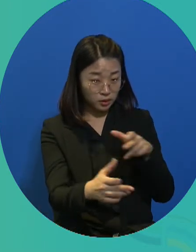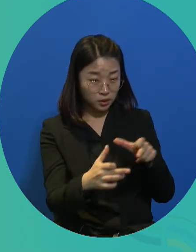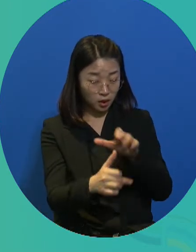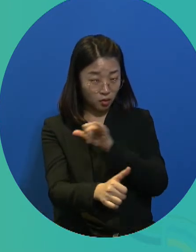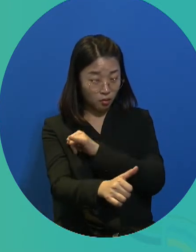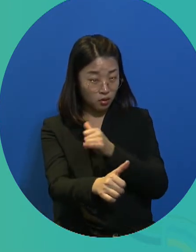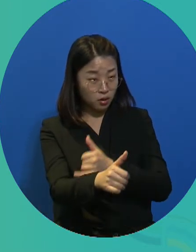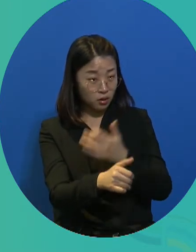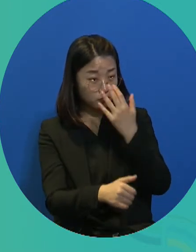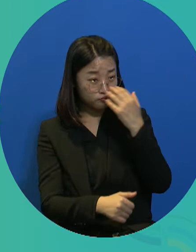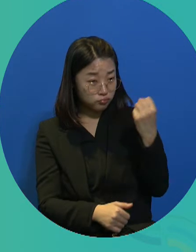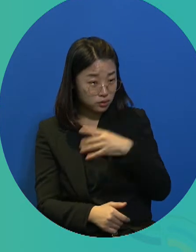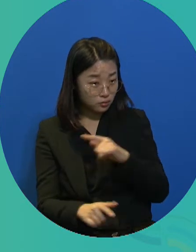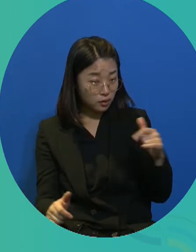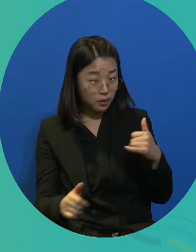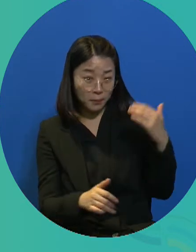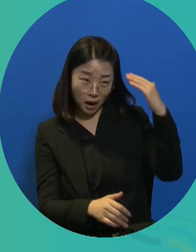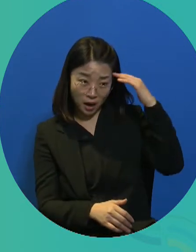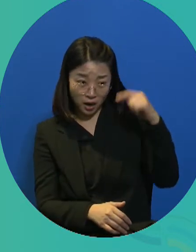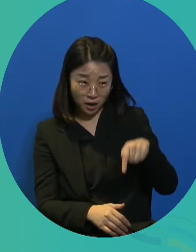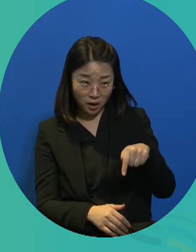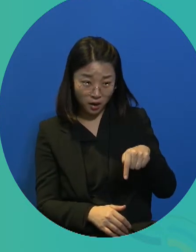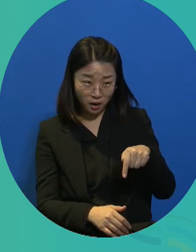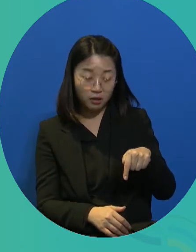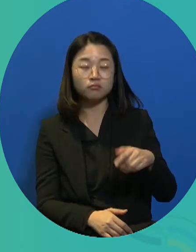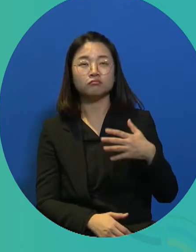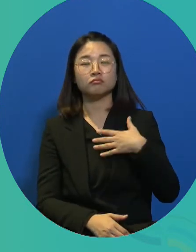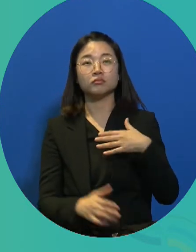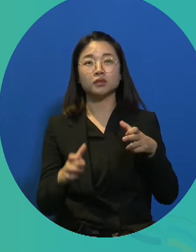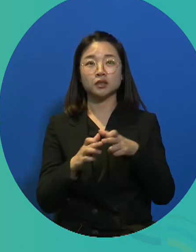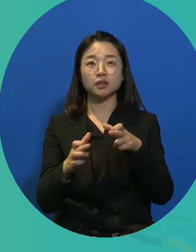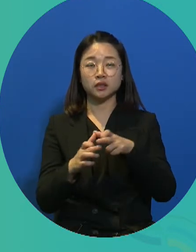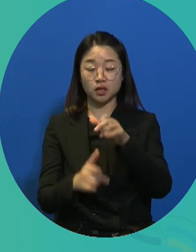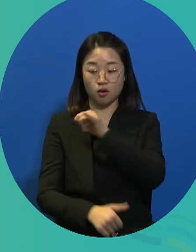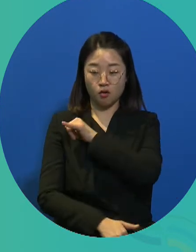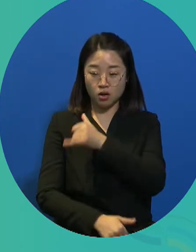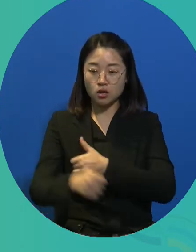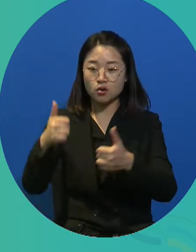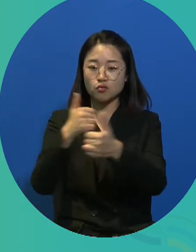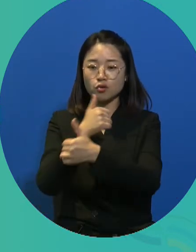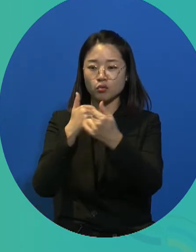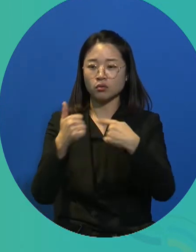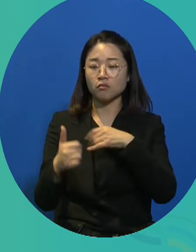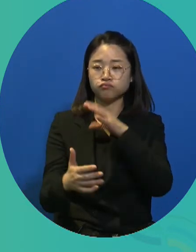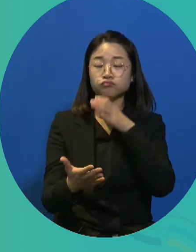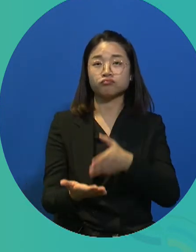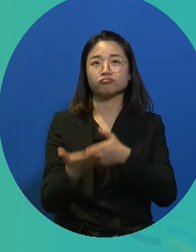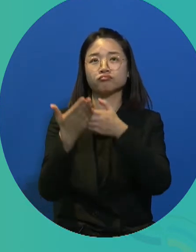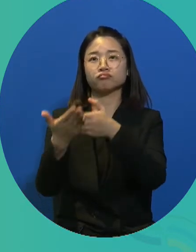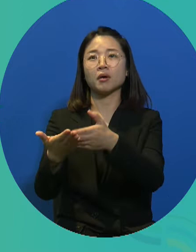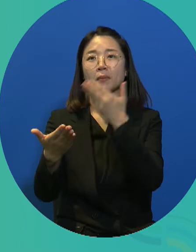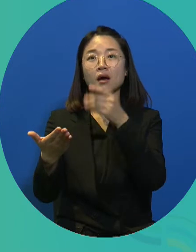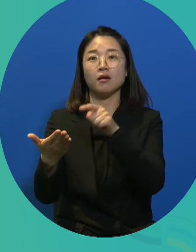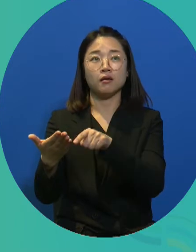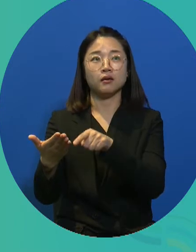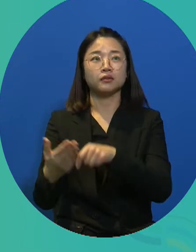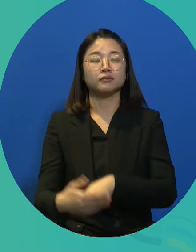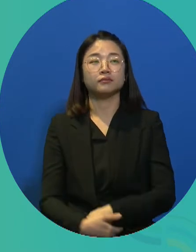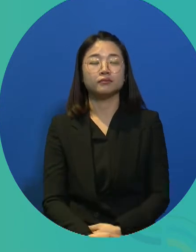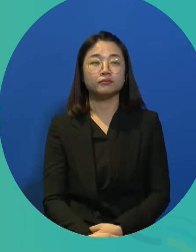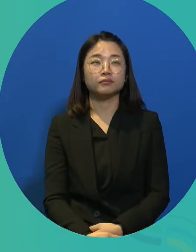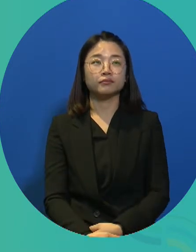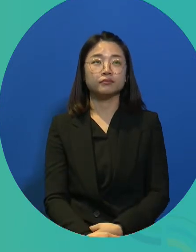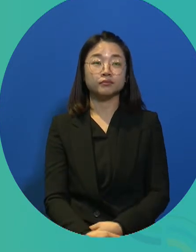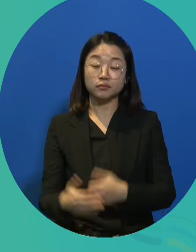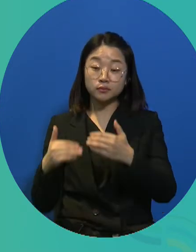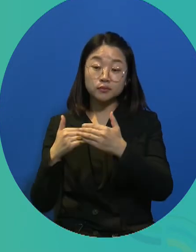침해됐다라고 생각이 되는 개인이나 집단이 장애인권리위원회에 진정을 제기할 수 있게 됩니다. 개인